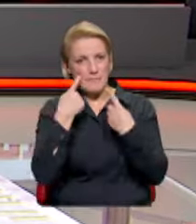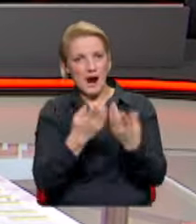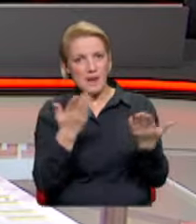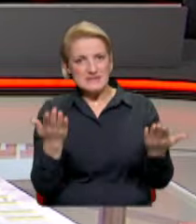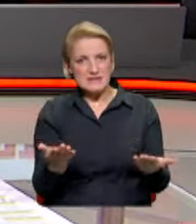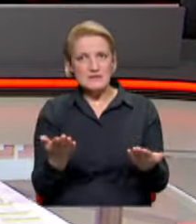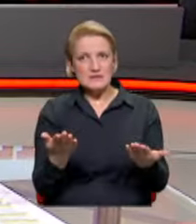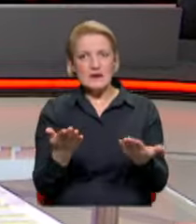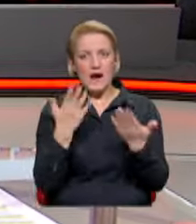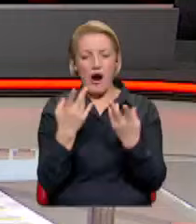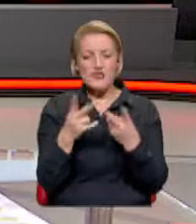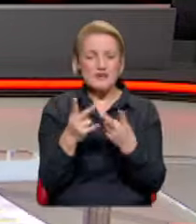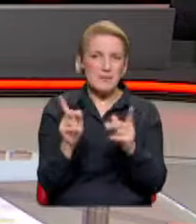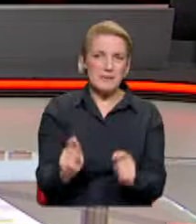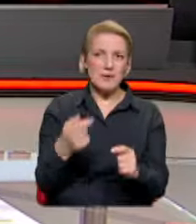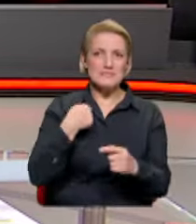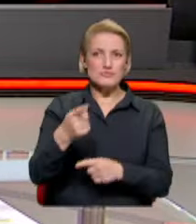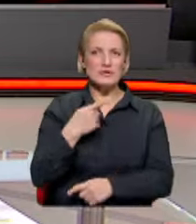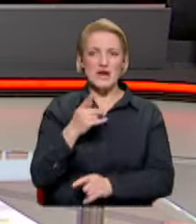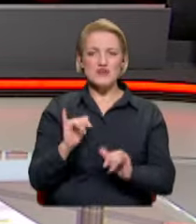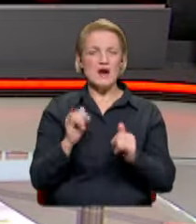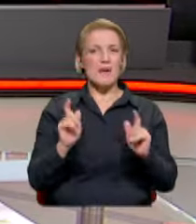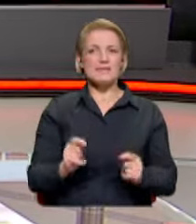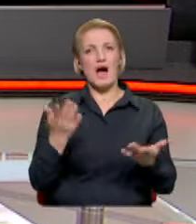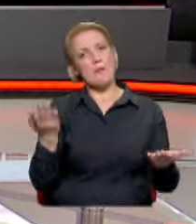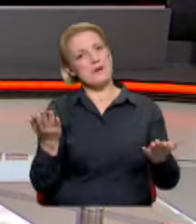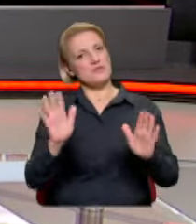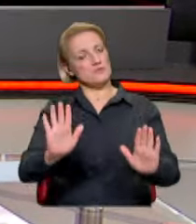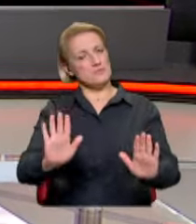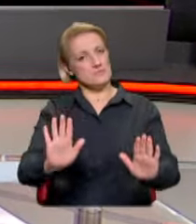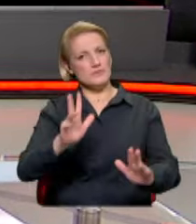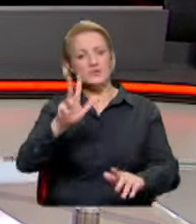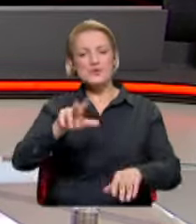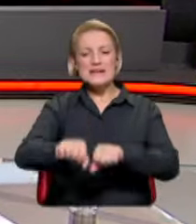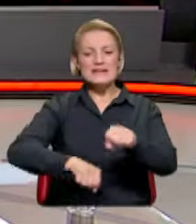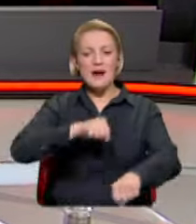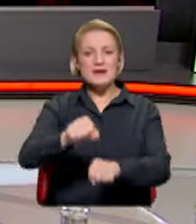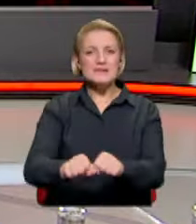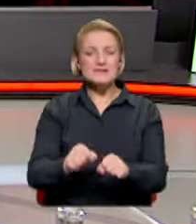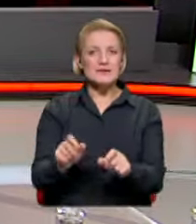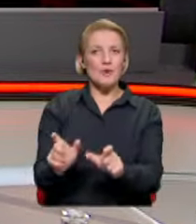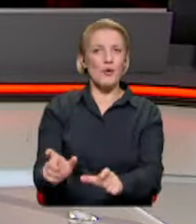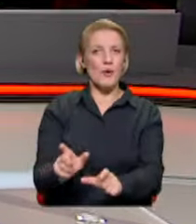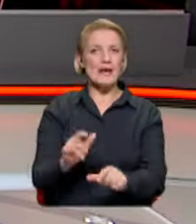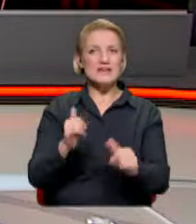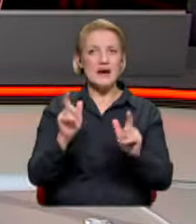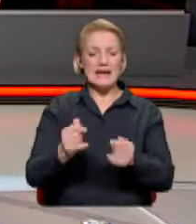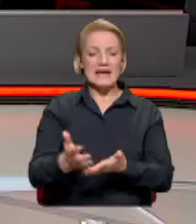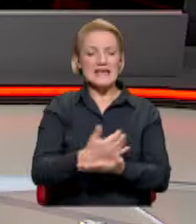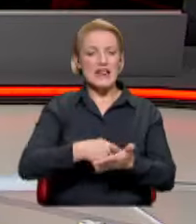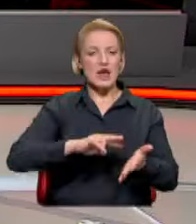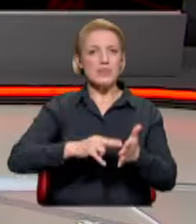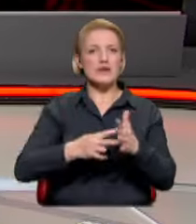mısınız Bir de açıklama yapıyorlar Biz burada espri yaptık Aman çocuklar ü tekerlekli bisikletlerin koruyun diye Gelir İdaresi